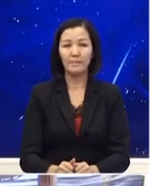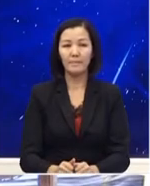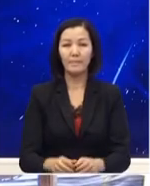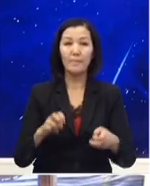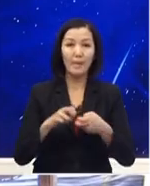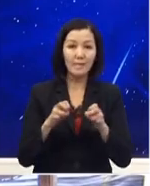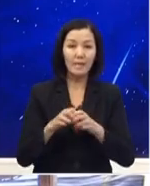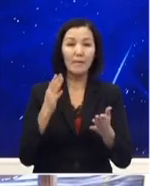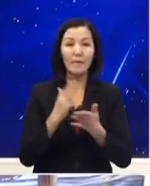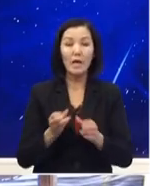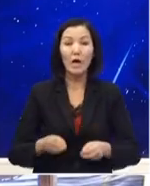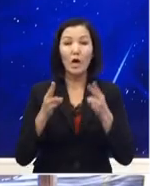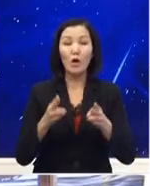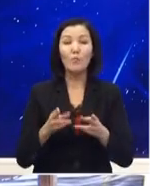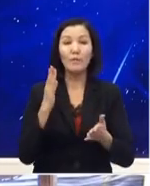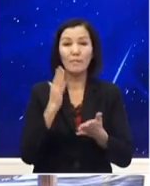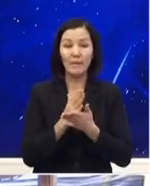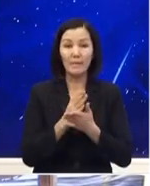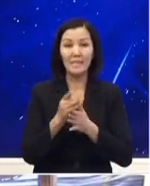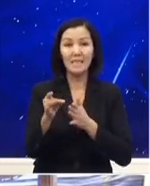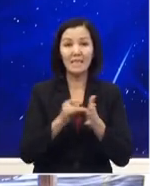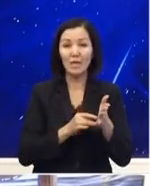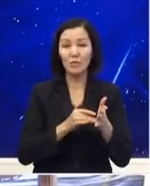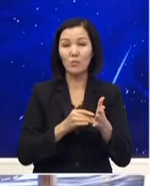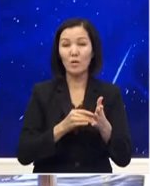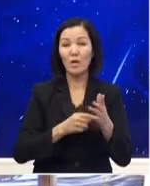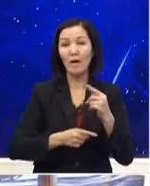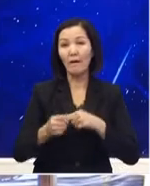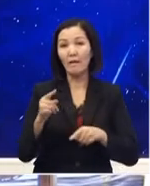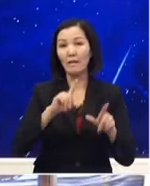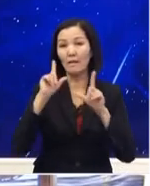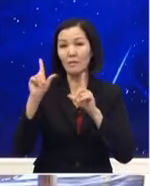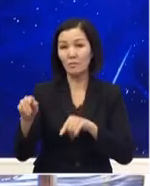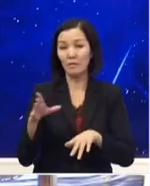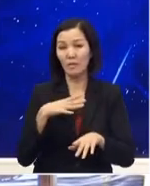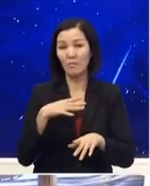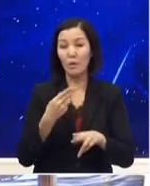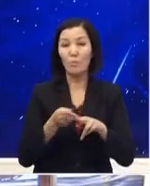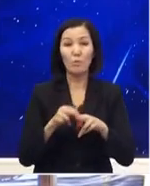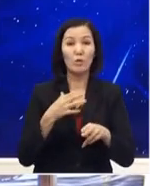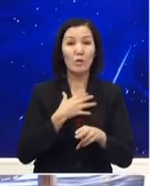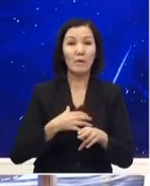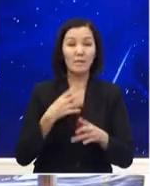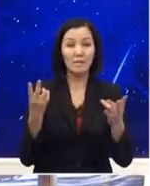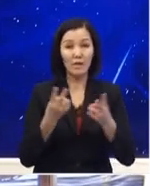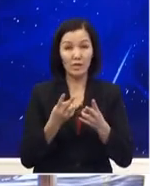Қауіпті жағдай анықталса, бірден ол тауарды әрең қайтарамыз. Бұл өте маңызды, өте қажетті